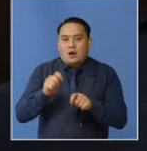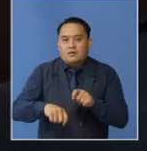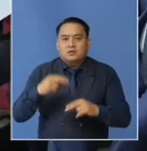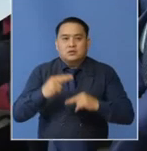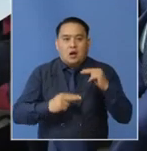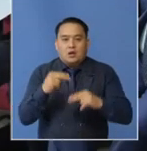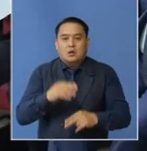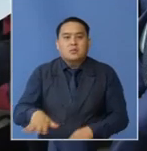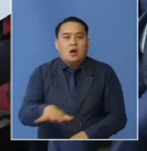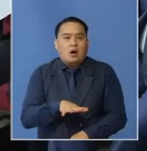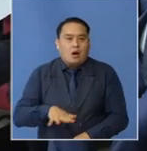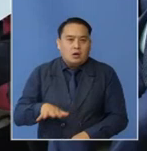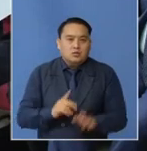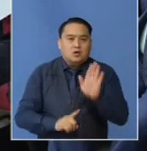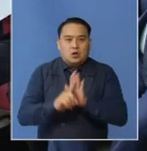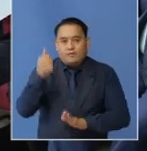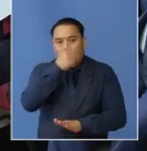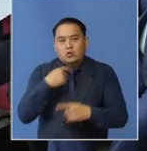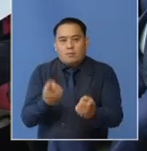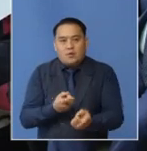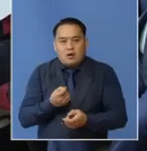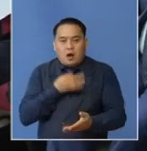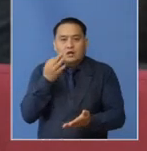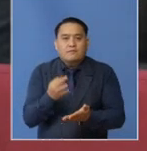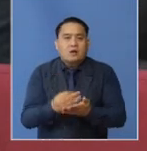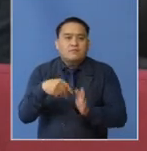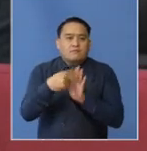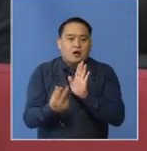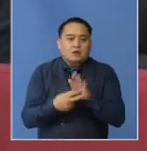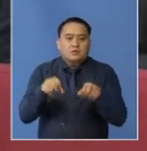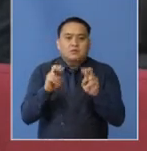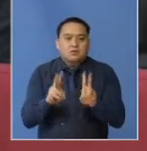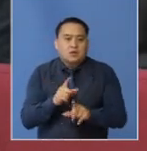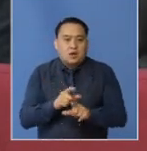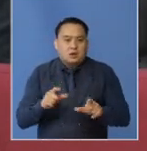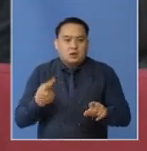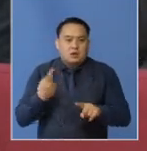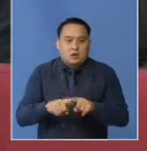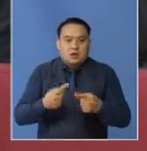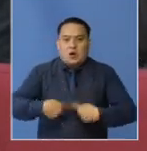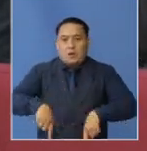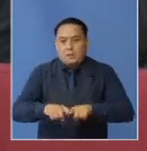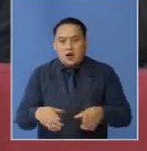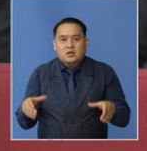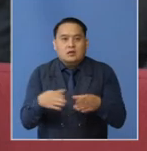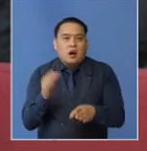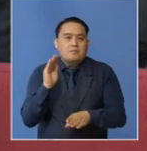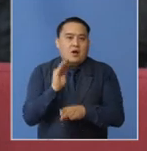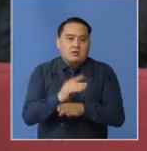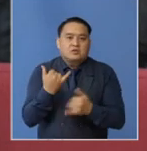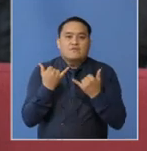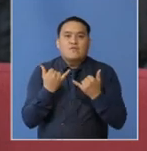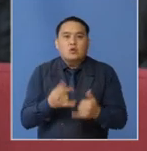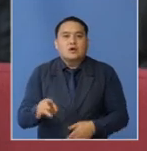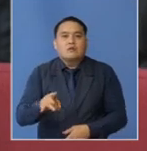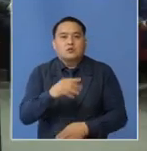строительные площадки. Так, с начала года привлечены к ответственности 18 экспертов технадзорных компаний. Добавим, всего на сегодня